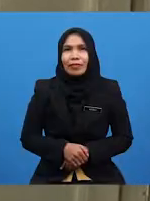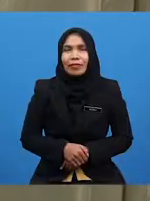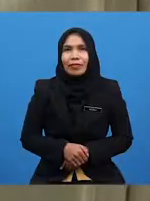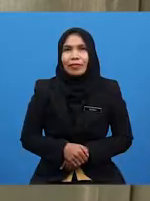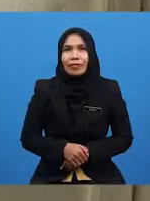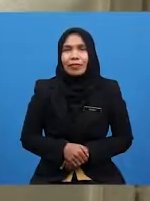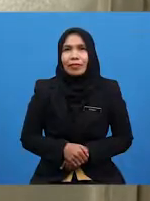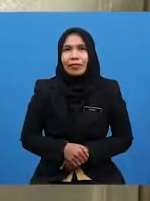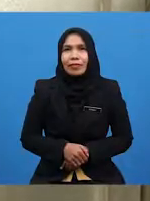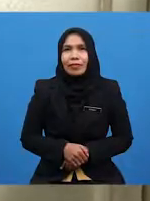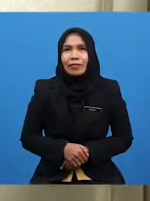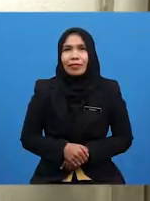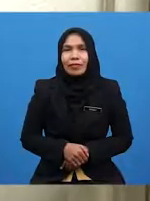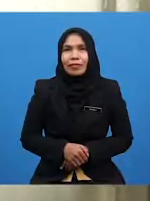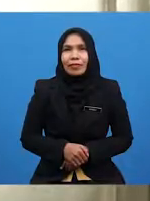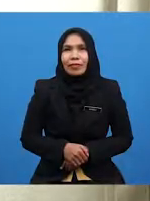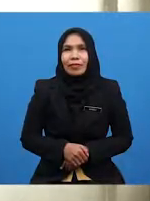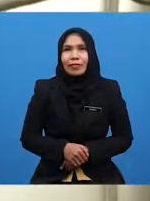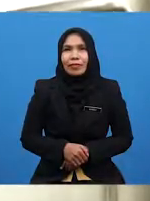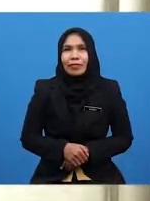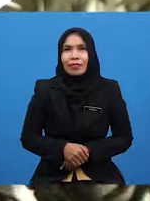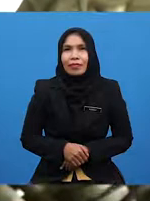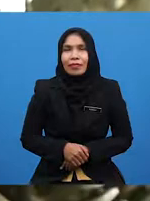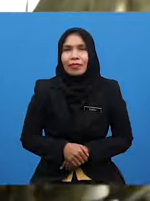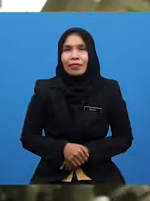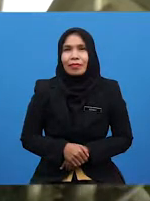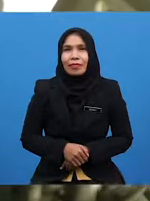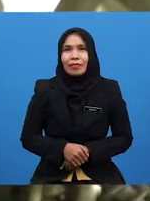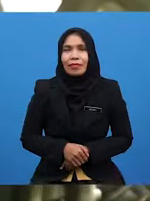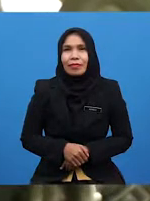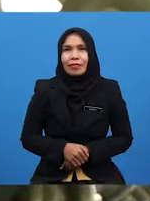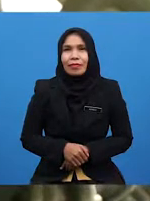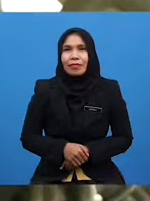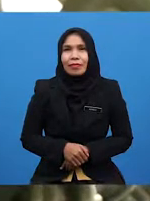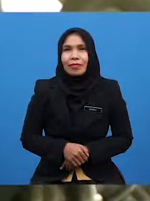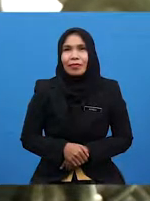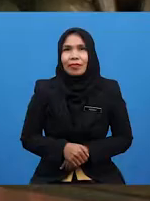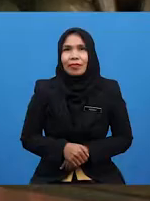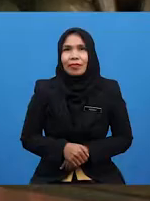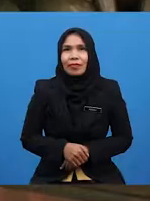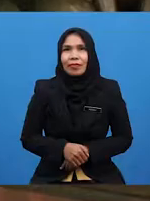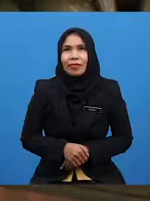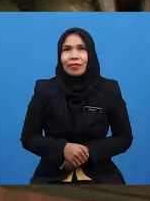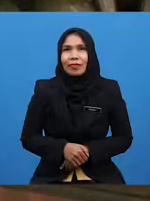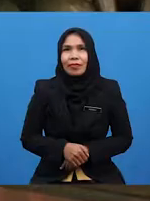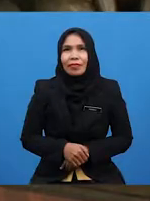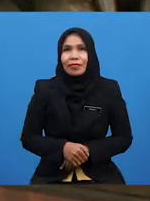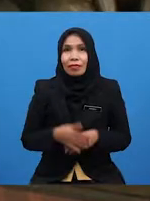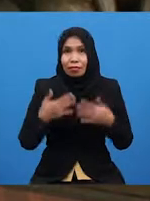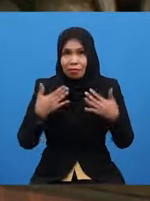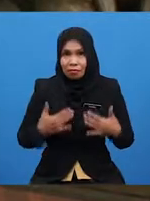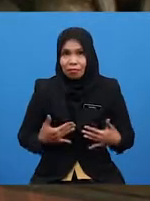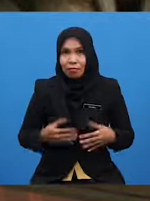Iaitu satu, tubuh manusia dan keduanya keris. So, tubuh manusia yang